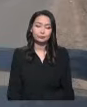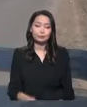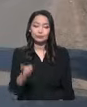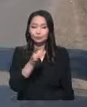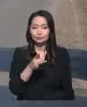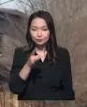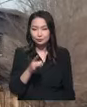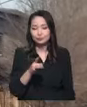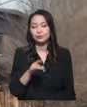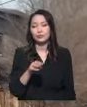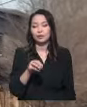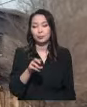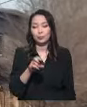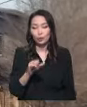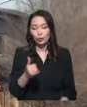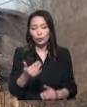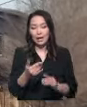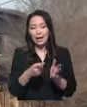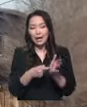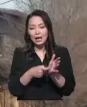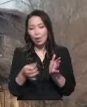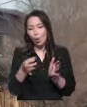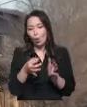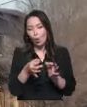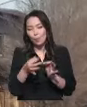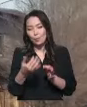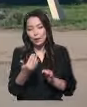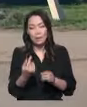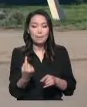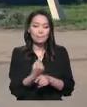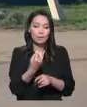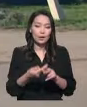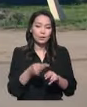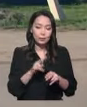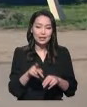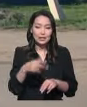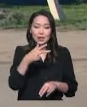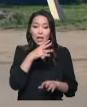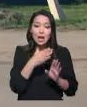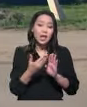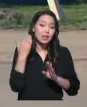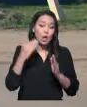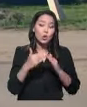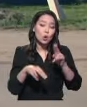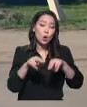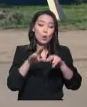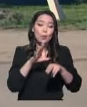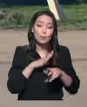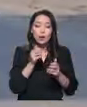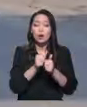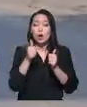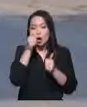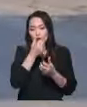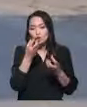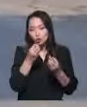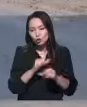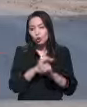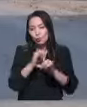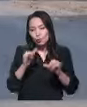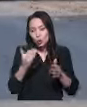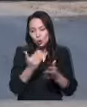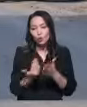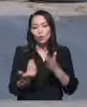Кунгей в юго-восточной части Караганды. Первые дома здесь начали строить еще 30 лет назад. И с каждым годом их становится все больше. Появляются